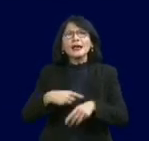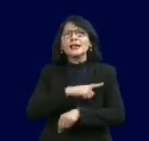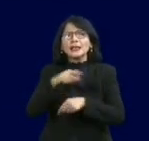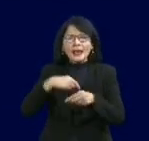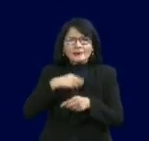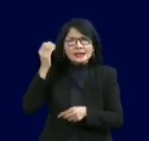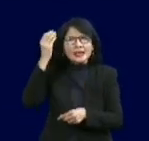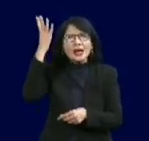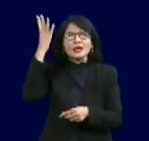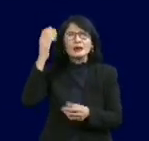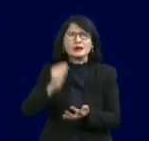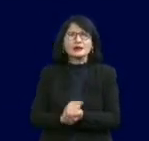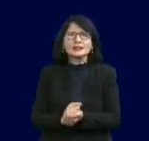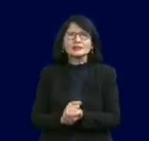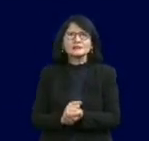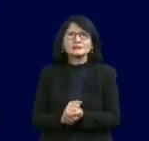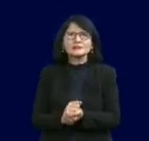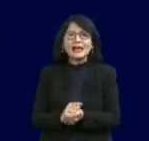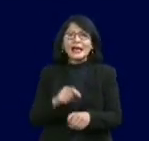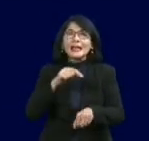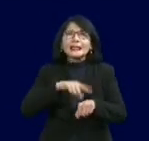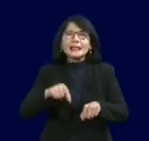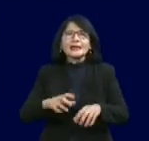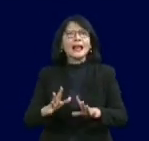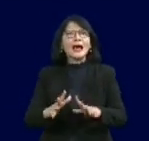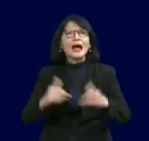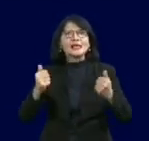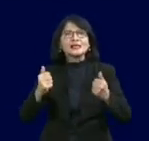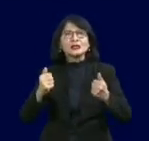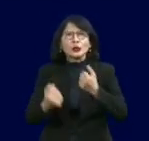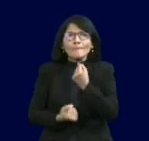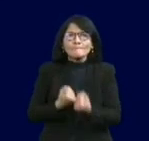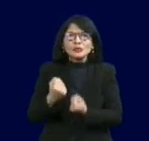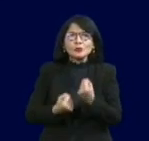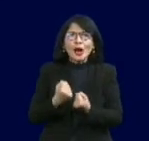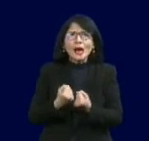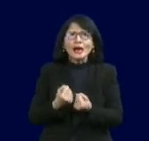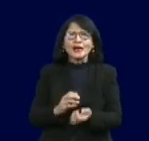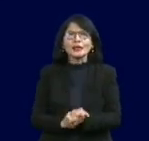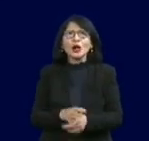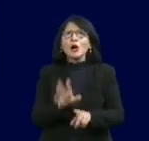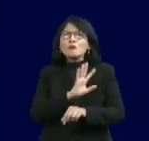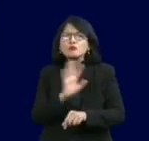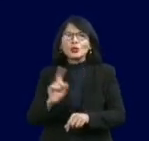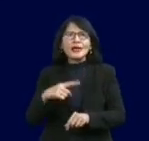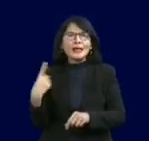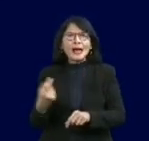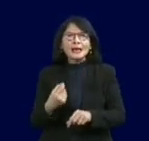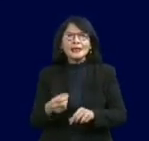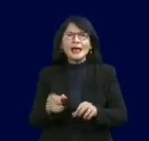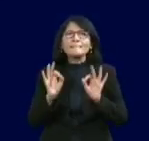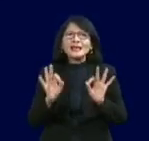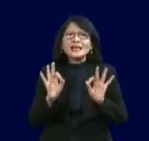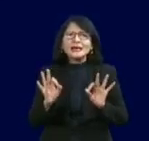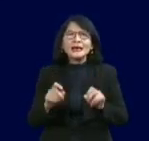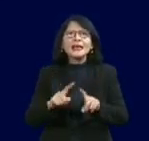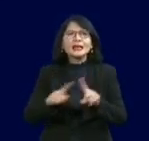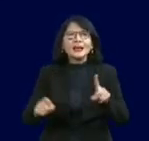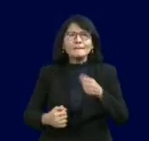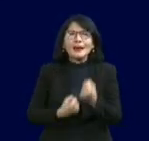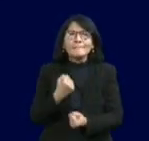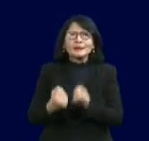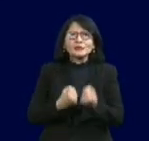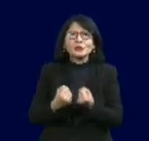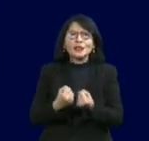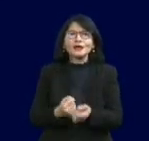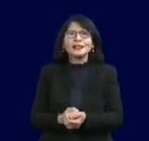ini, dan sekali lagi ini adalah hasil dari perjuangan bukan hanya Kemendikbud, tapi hasil perjuangan dari